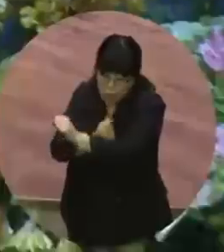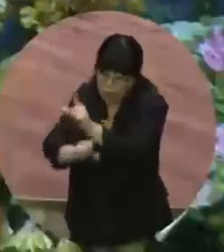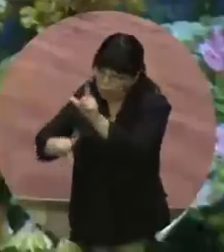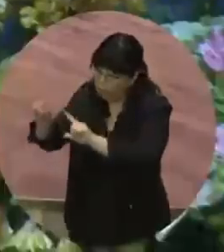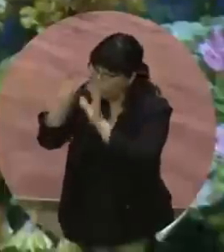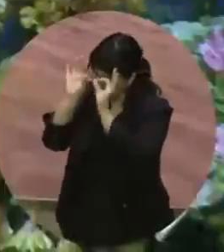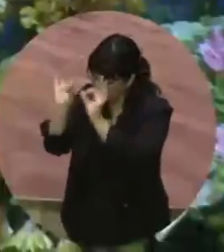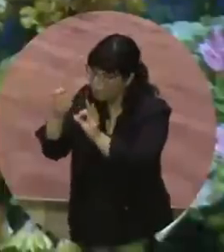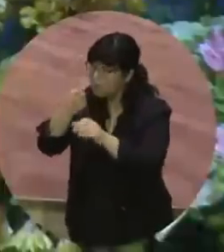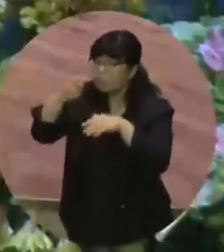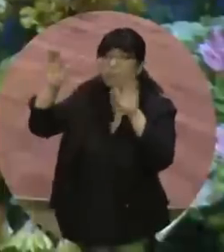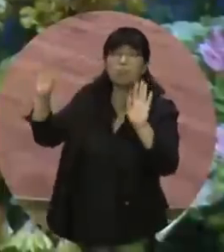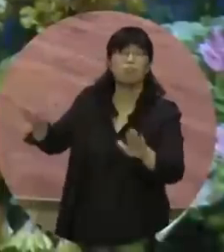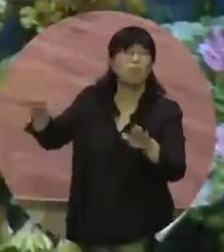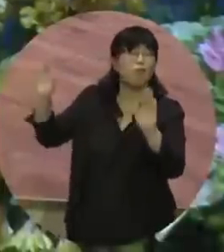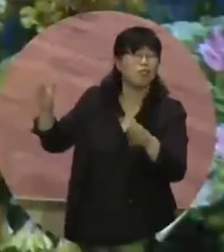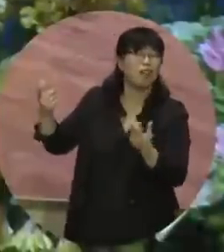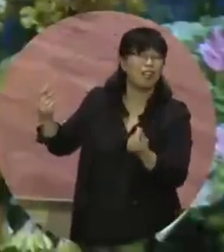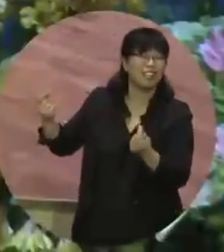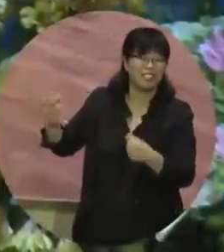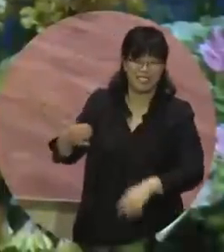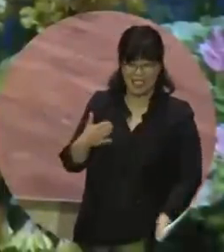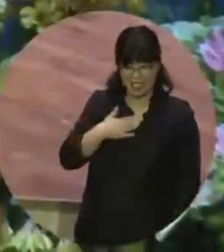제가 보면서 지휘자 참 답답하겠다.